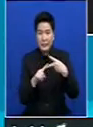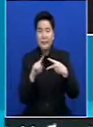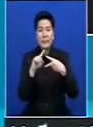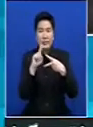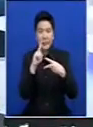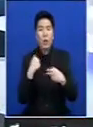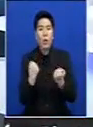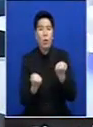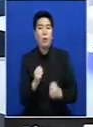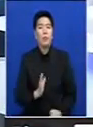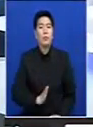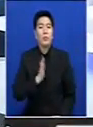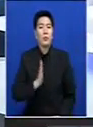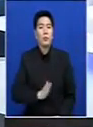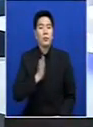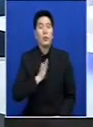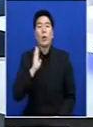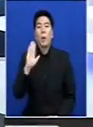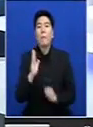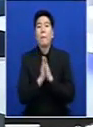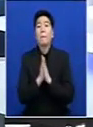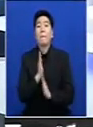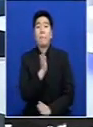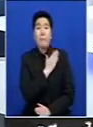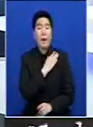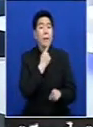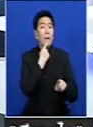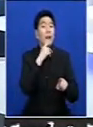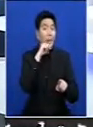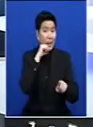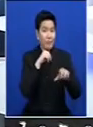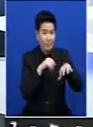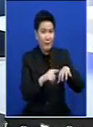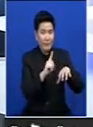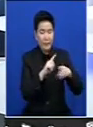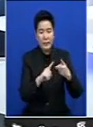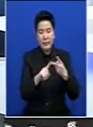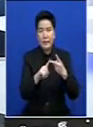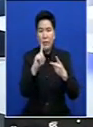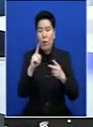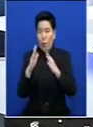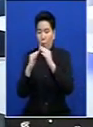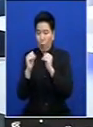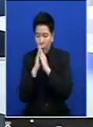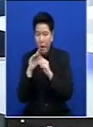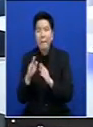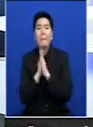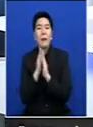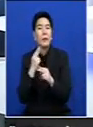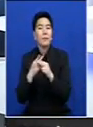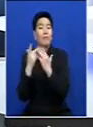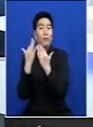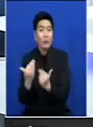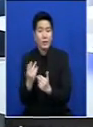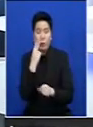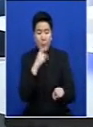คือเรื่องรถหรูของสมเด็จช่วงวัดปากน้ำกรณีหนึ่งรถหรูที่เป็นแพนเตอร์จากั่วของหลวงพี่น้ำฝนอีกกรณีหนึ่ง